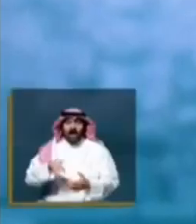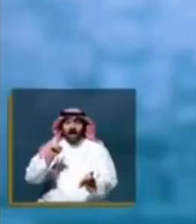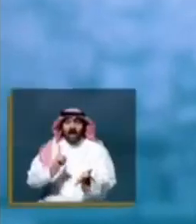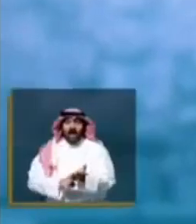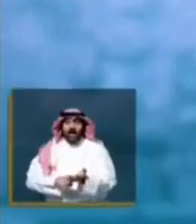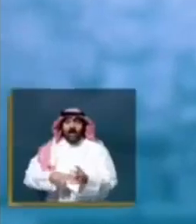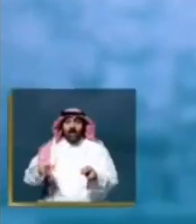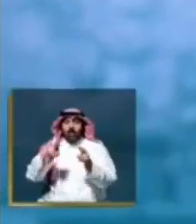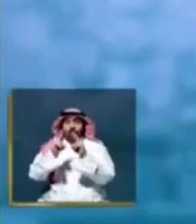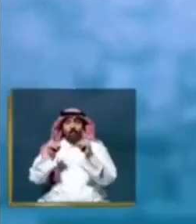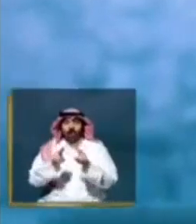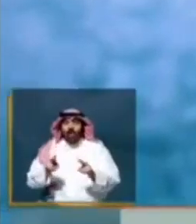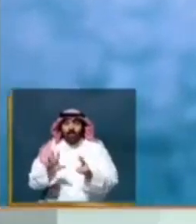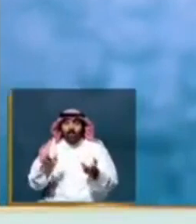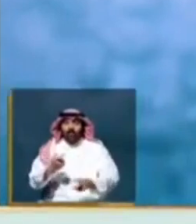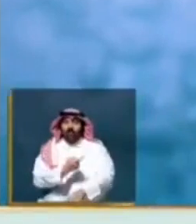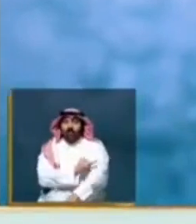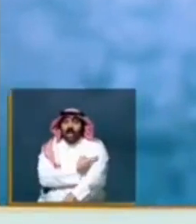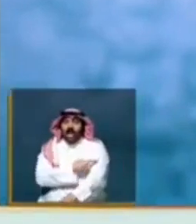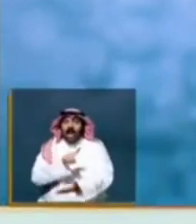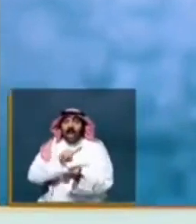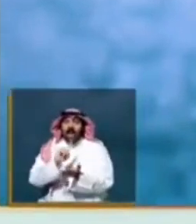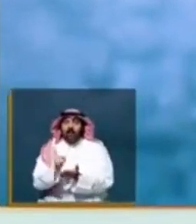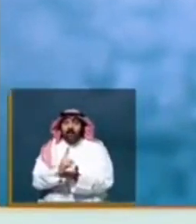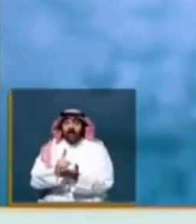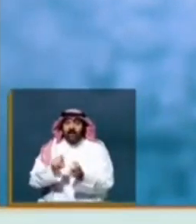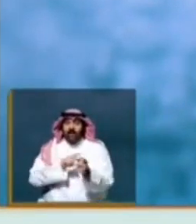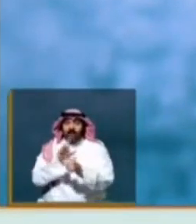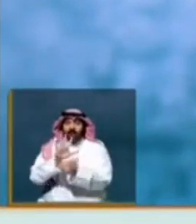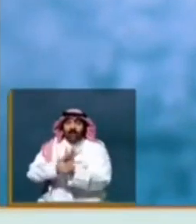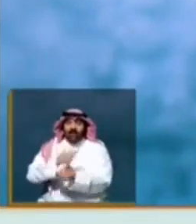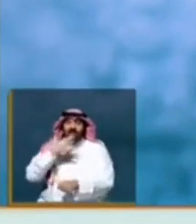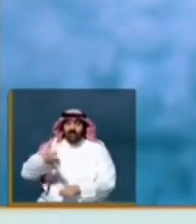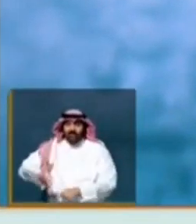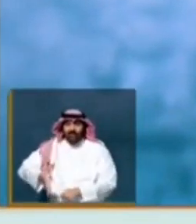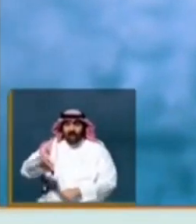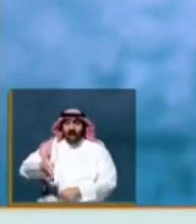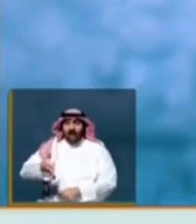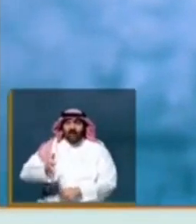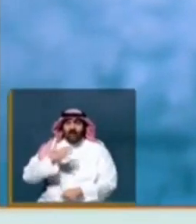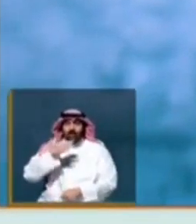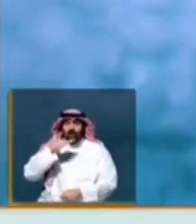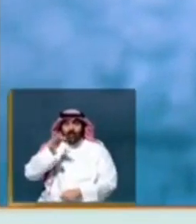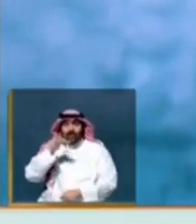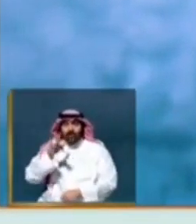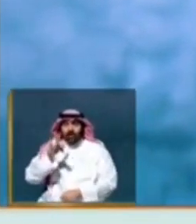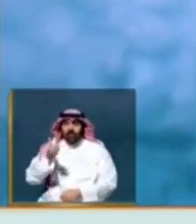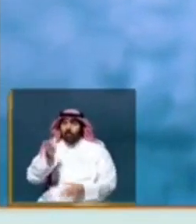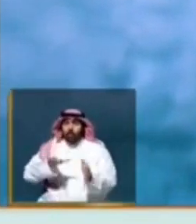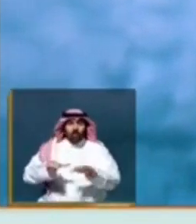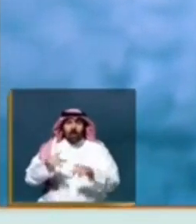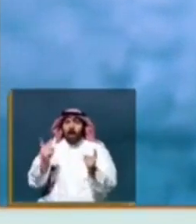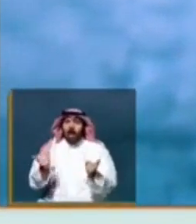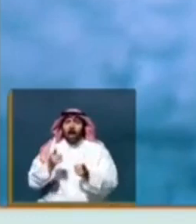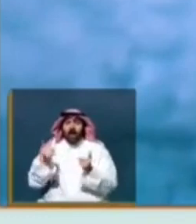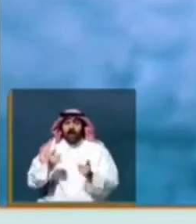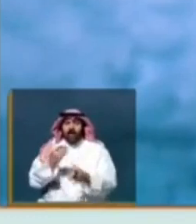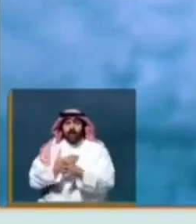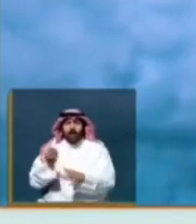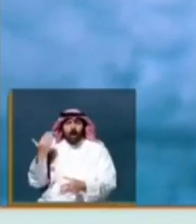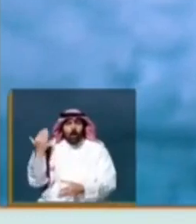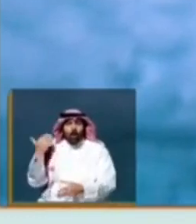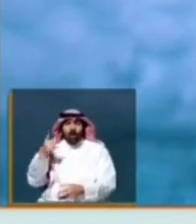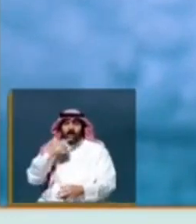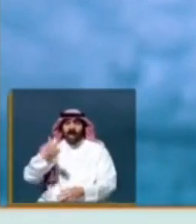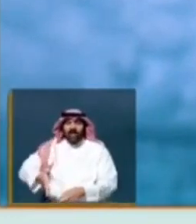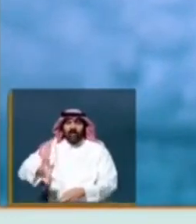أكدت منظمة الصحة العالمية أن فيروس كورونا الجديد قد يسبب الوفاة حتى لصغار السن والشباب، وذلك بعد أن أودى بحياة ضحايا في